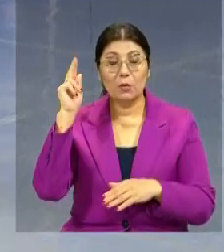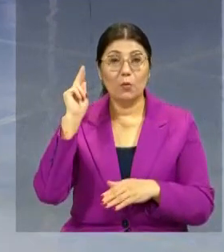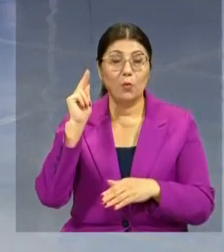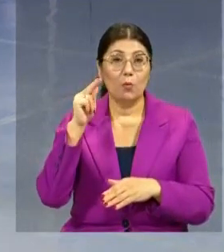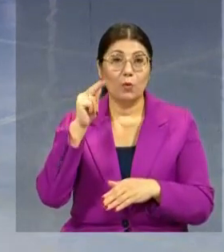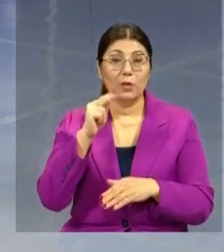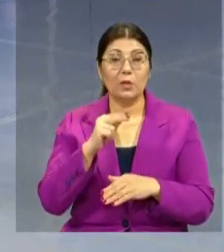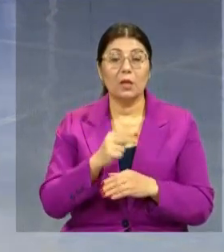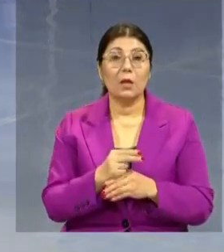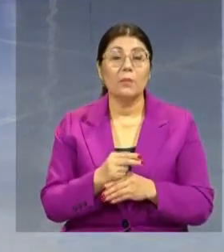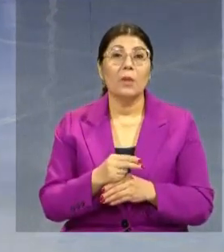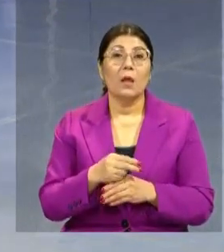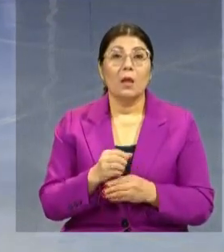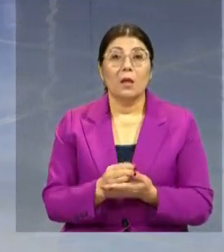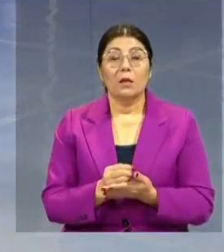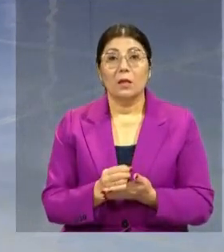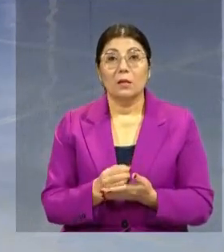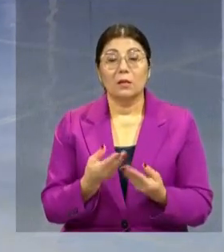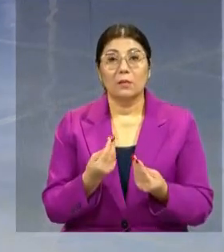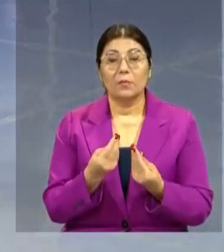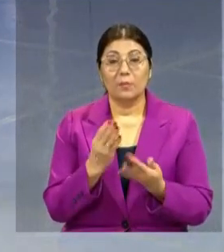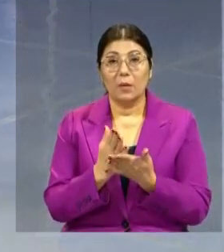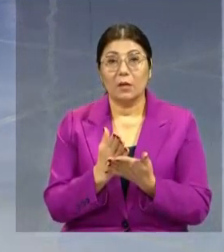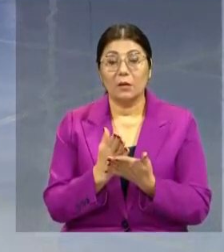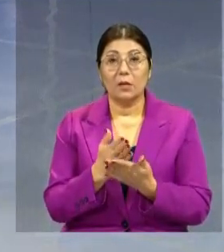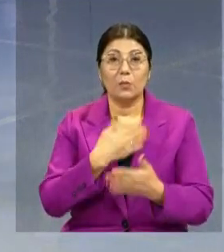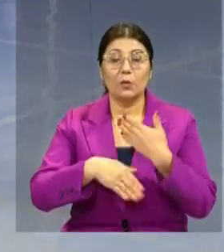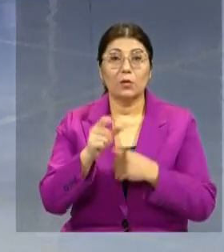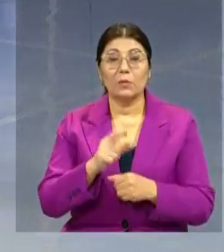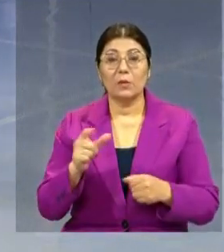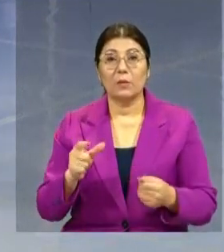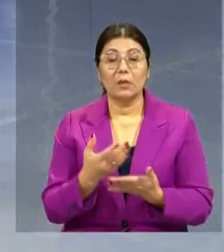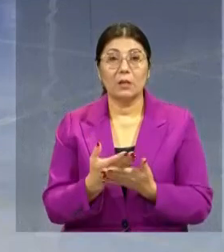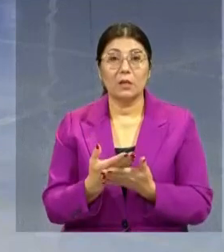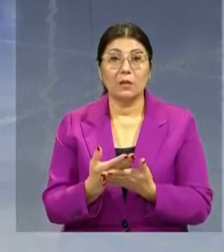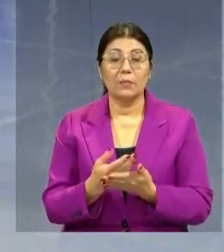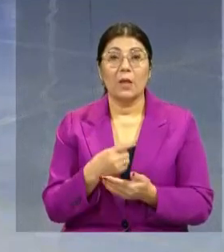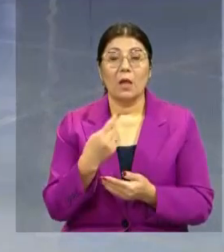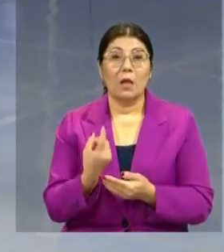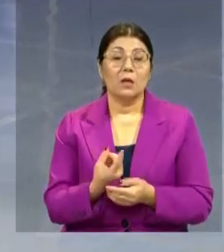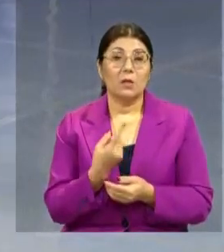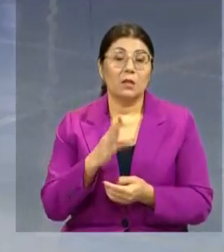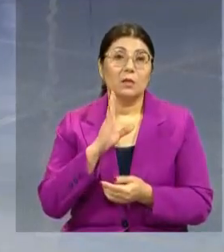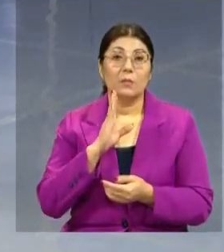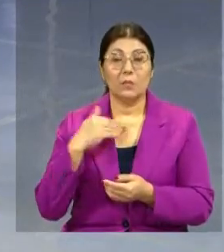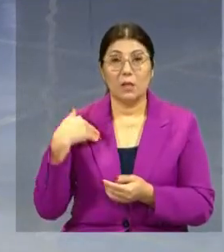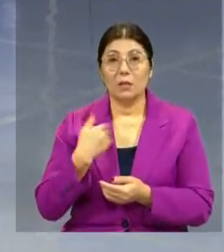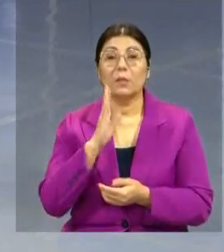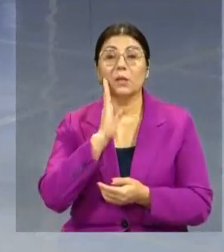Осындай да көптеген шаралар бар. Одан бөлек мүгедек жандарға да отбасы асыраушы жоқ, жалғыз басты аналар деген сияқты көптеген